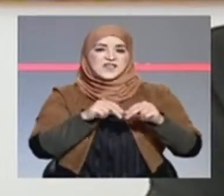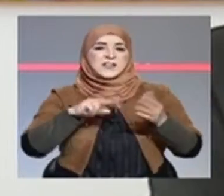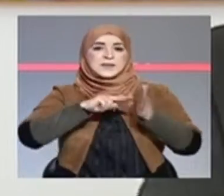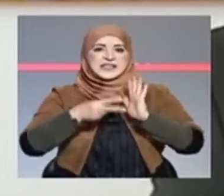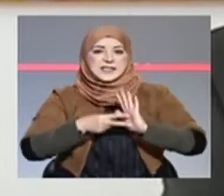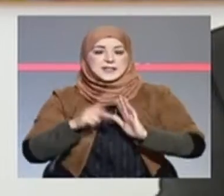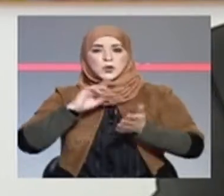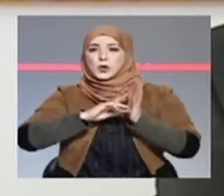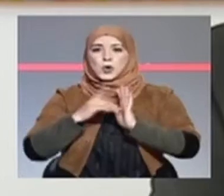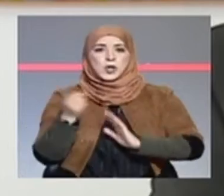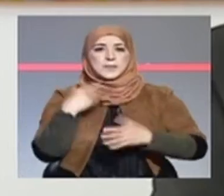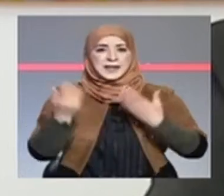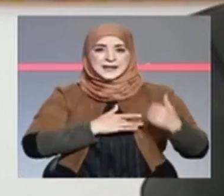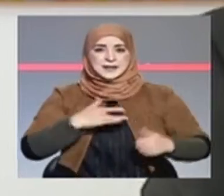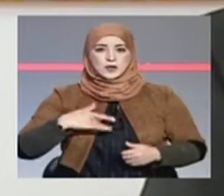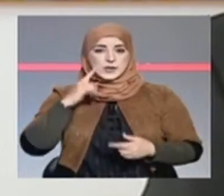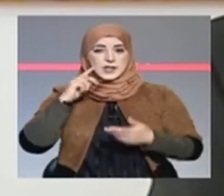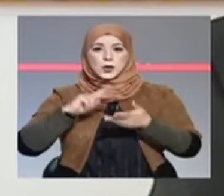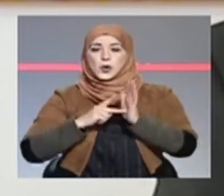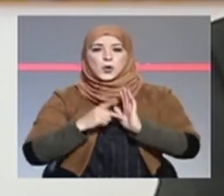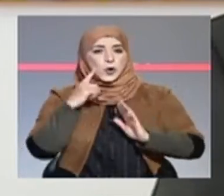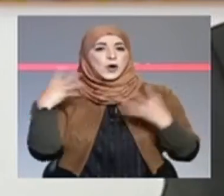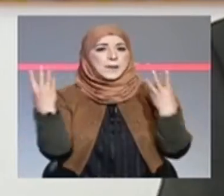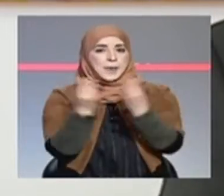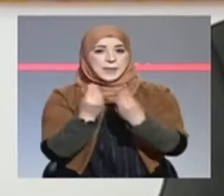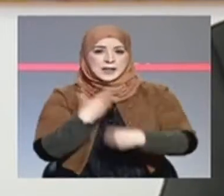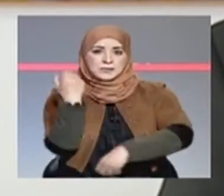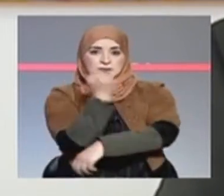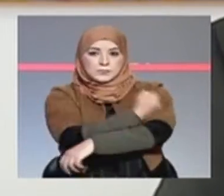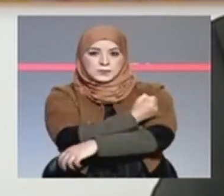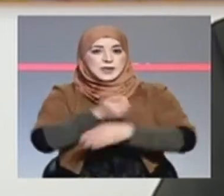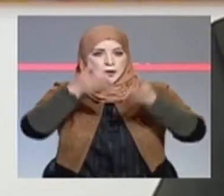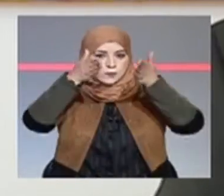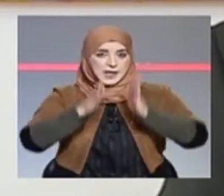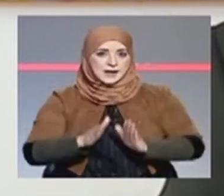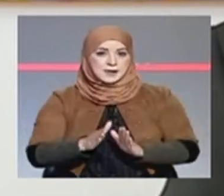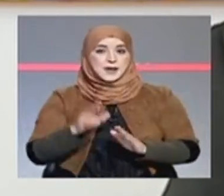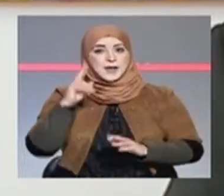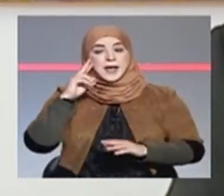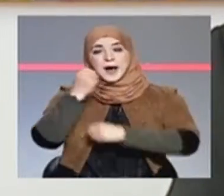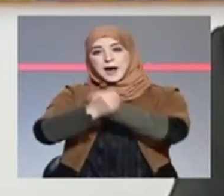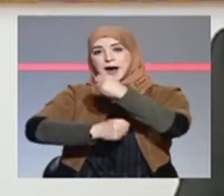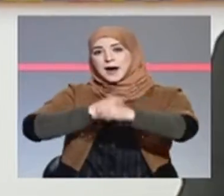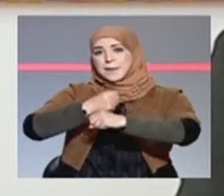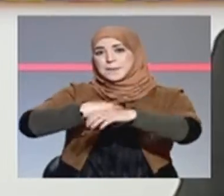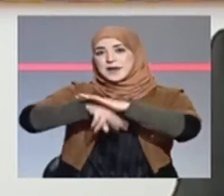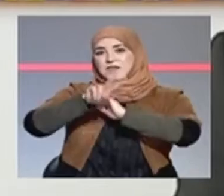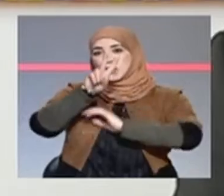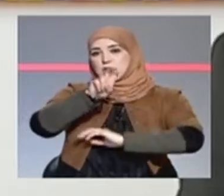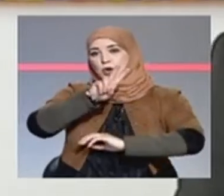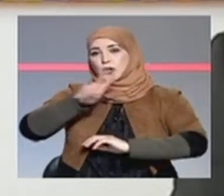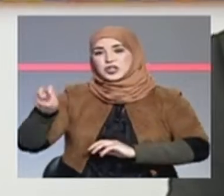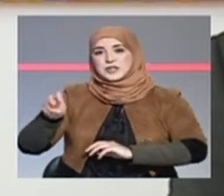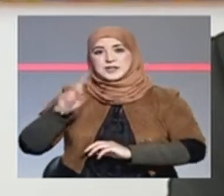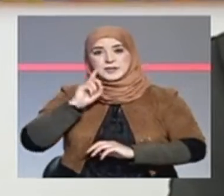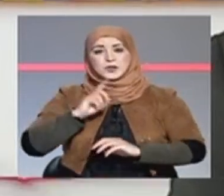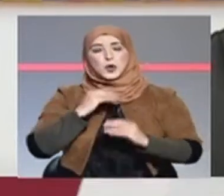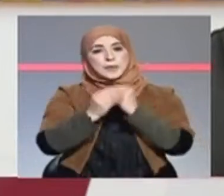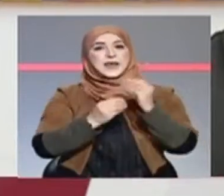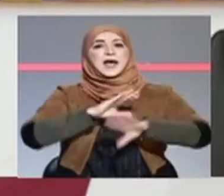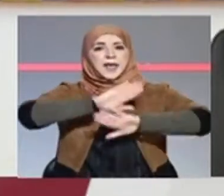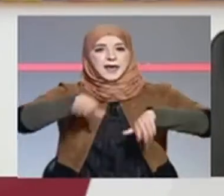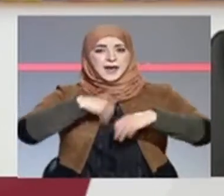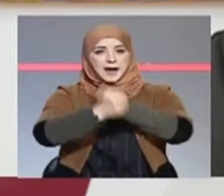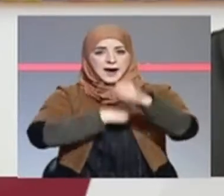الباكستاني الزوج الباكستان تصير على قاعده عام الفين واثنين وعشرين من يعني اخر الفين وواحد وعشرين